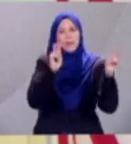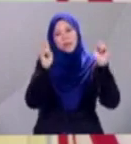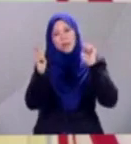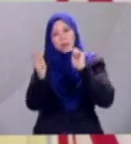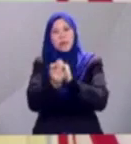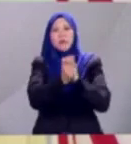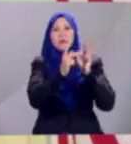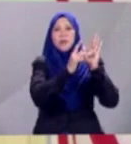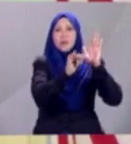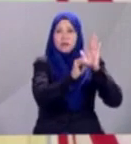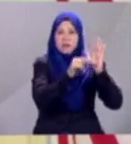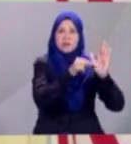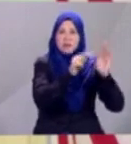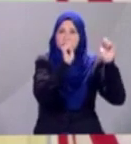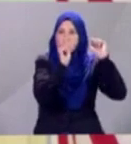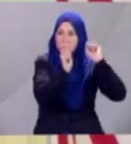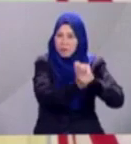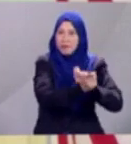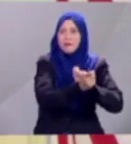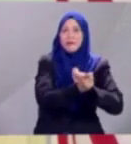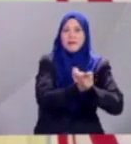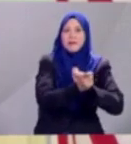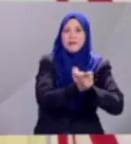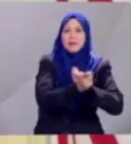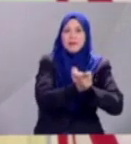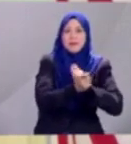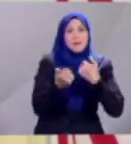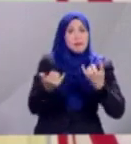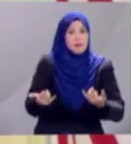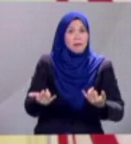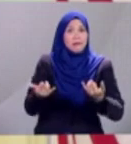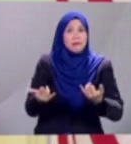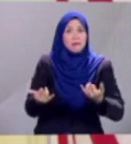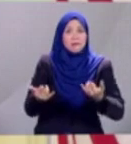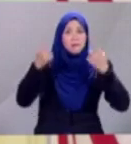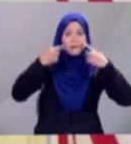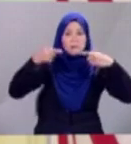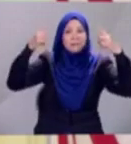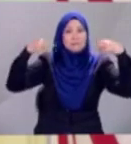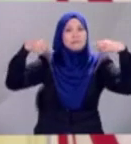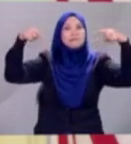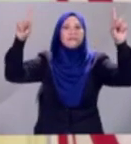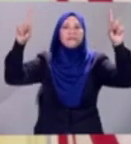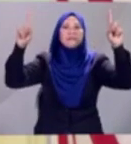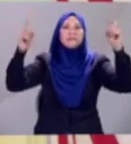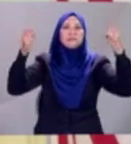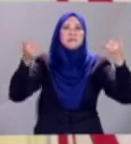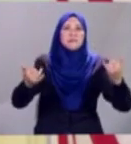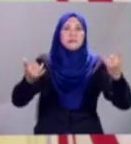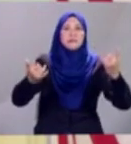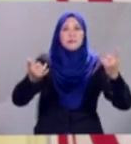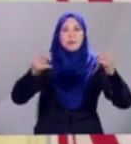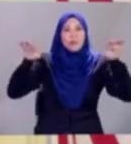ini, lebih-lebih lagi kerana ketika ini kita telah pun berjaya meningkatkan keupayaan untuk